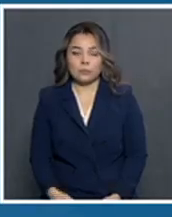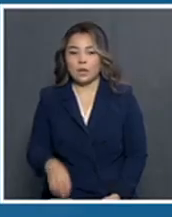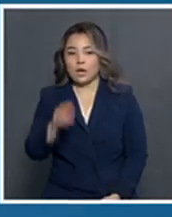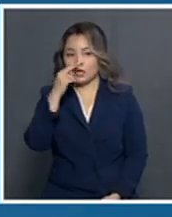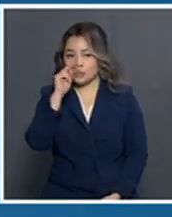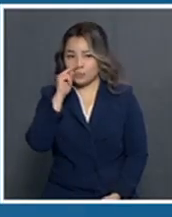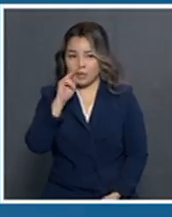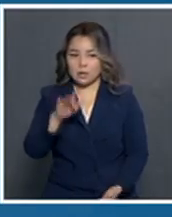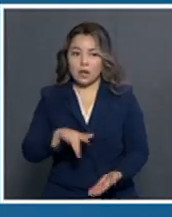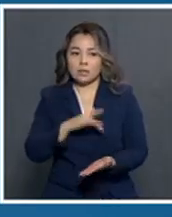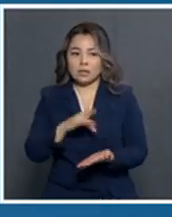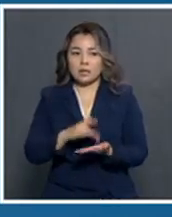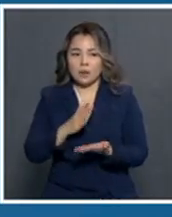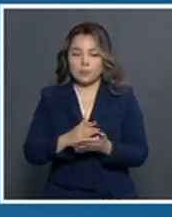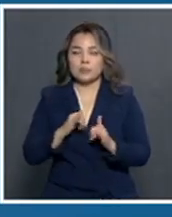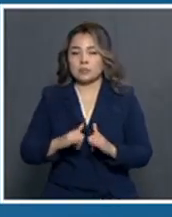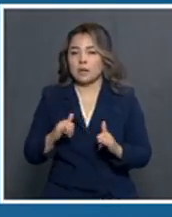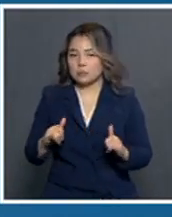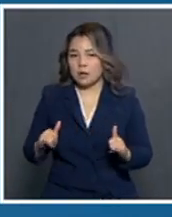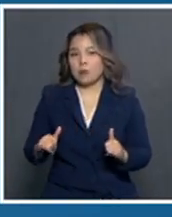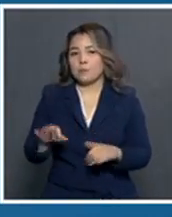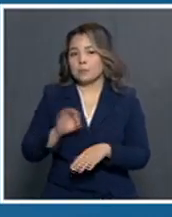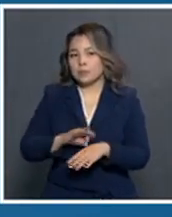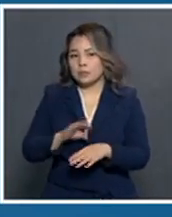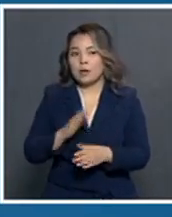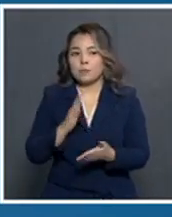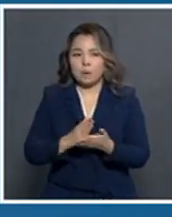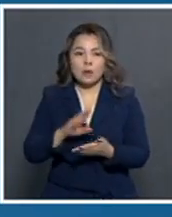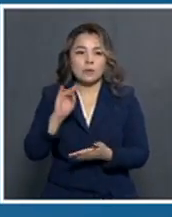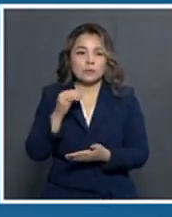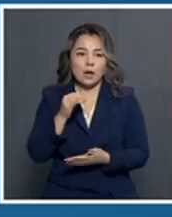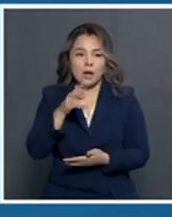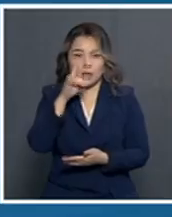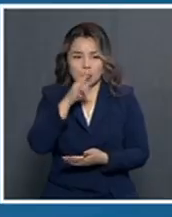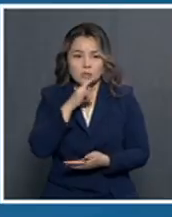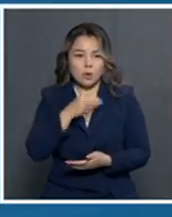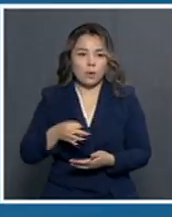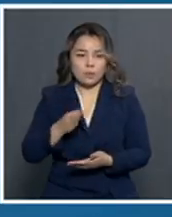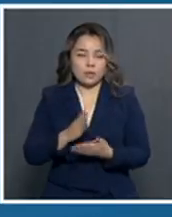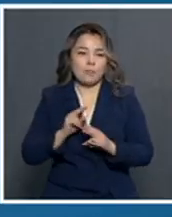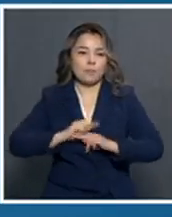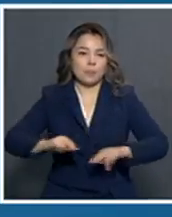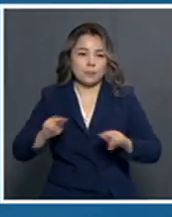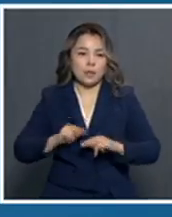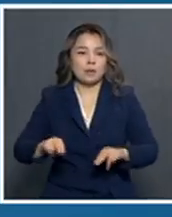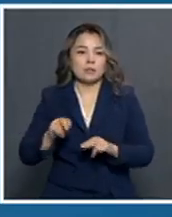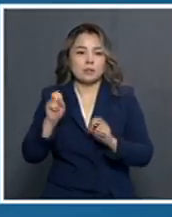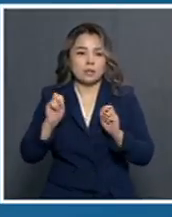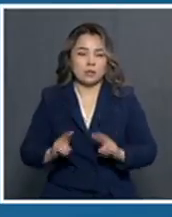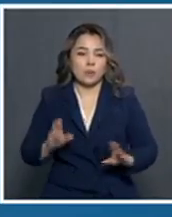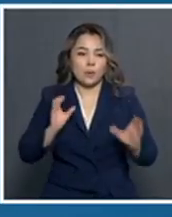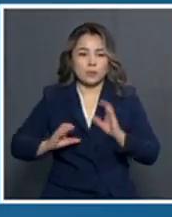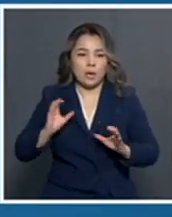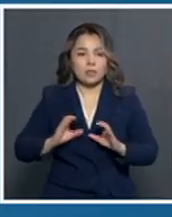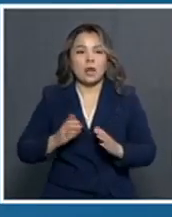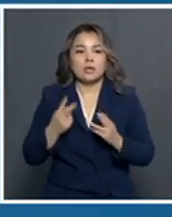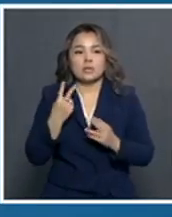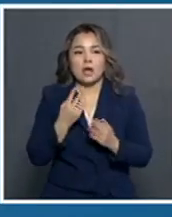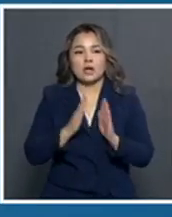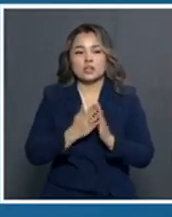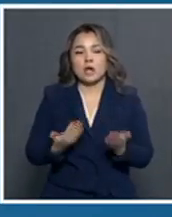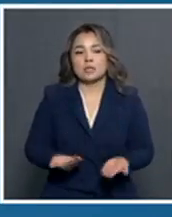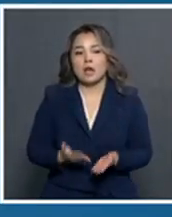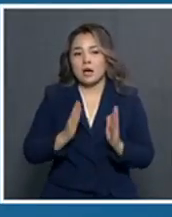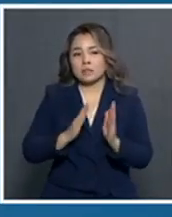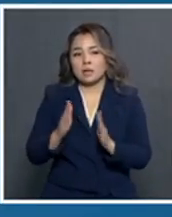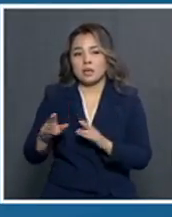Шымкент қаласында дерт дендеп барады. Осыған байланысты оңтүстік Қазақстан мемлекеттік педагогикалық университетінің екі жатақханасы